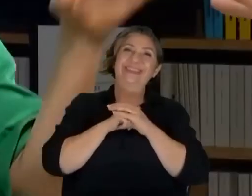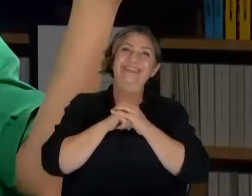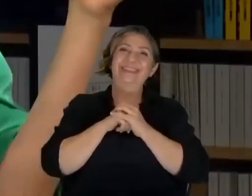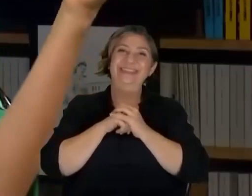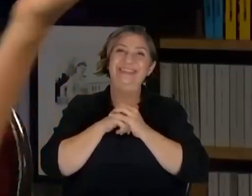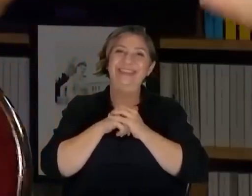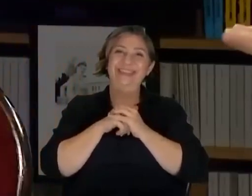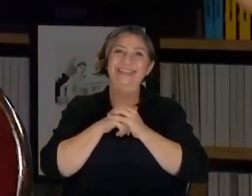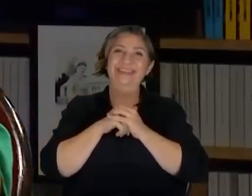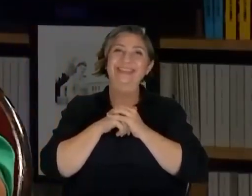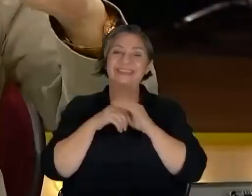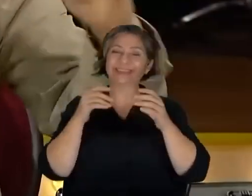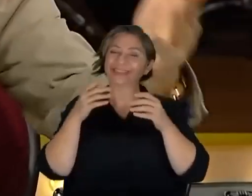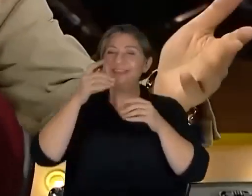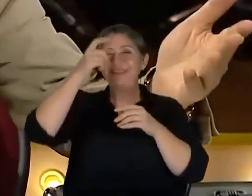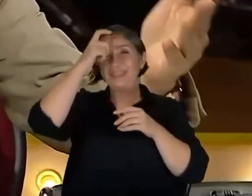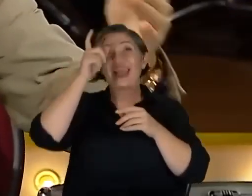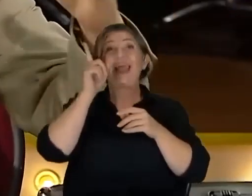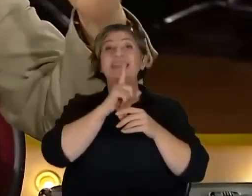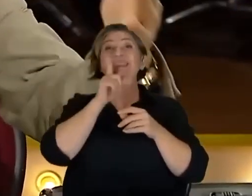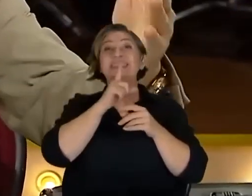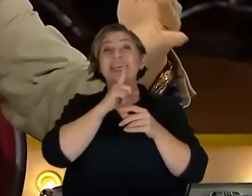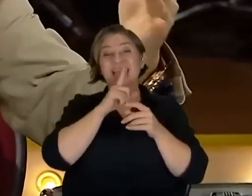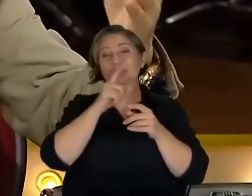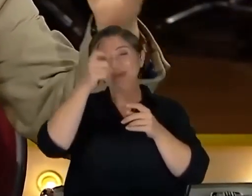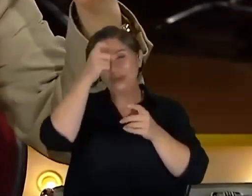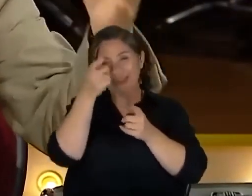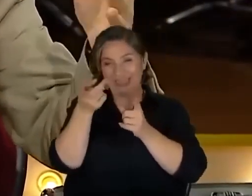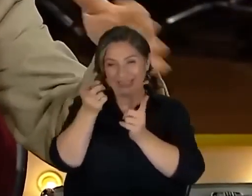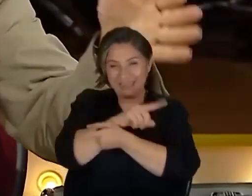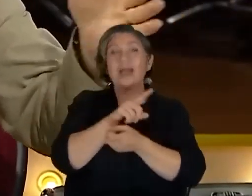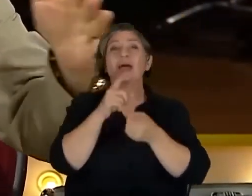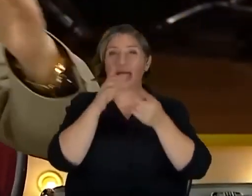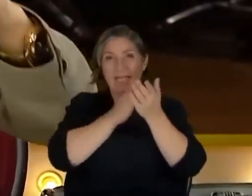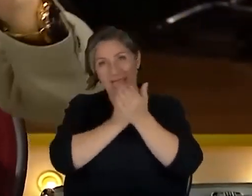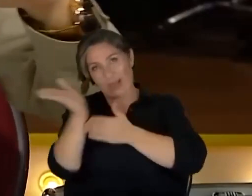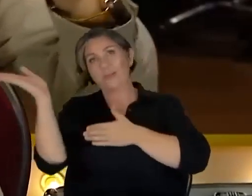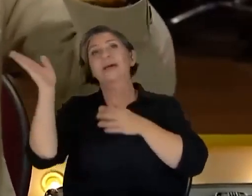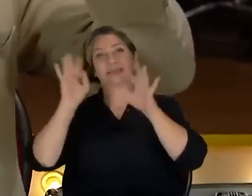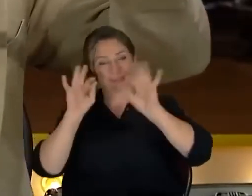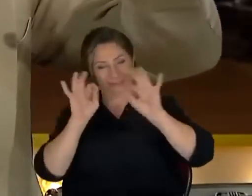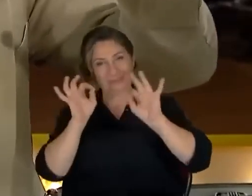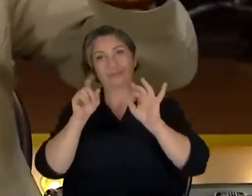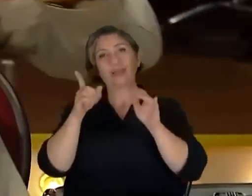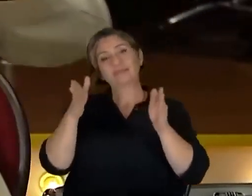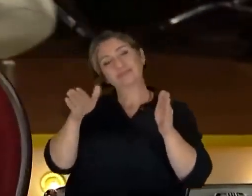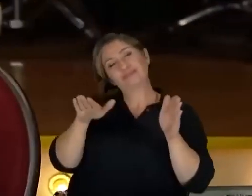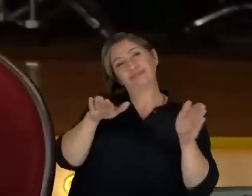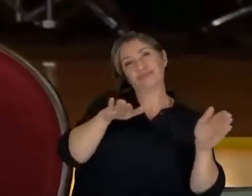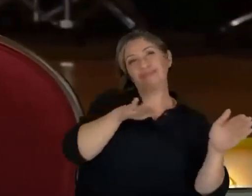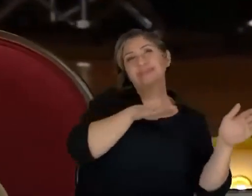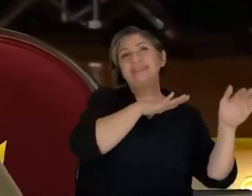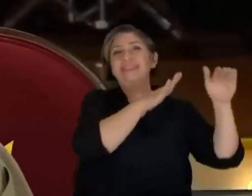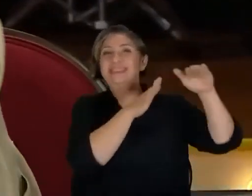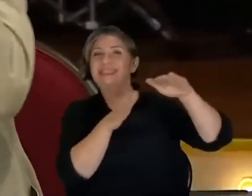uçuşuyoruz. Uçuşuyoruz. Evet, uçuşmak Türkçesi daha güzel olur. Aslında belki İngilizceden evet, tercüme edersek evet, sahnede kayılır kadar bir. Evet. Hani uçan